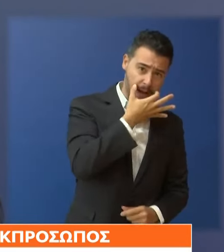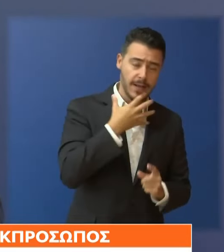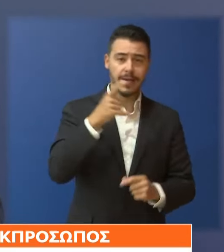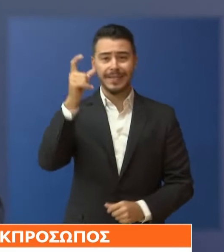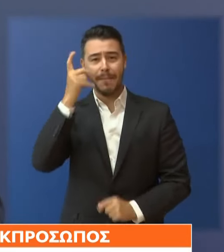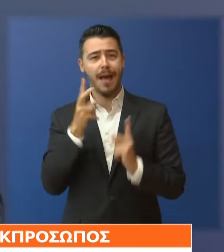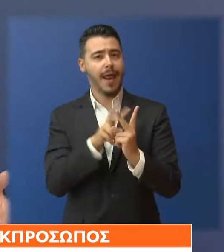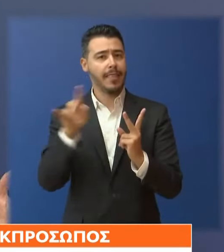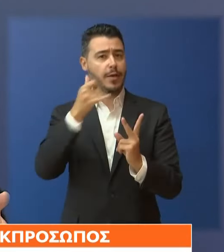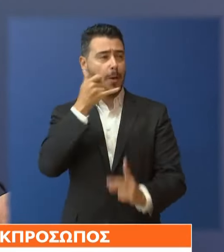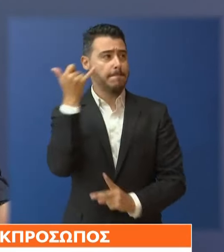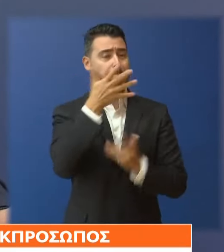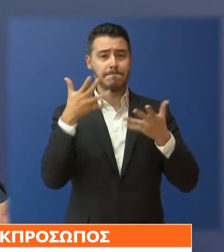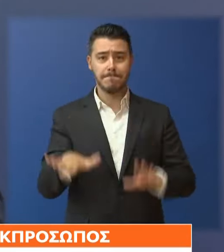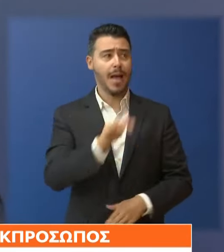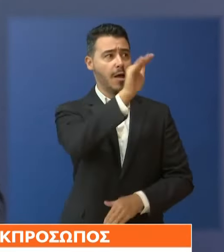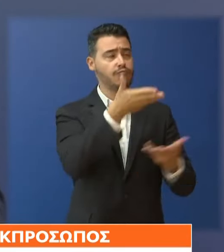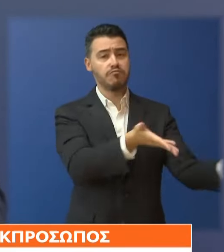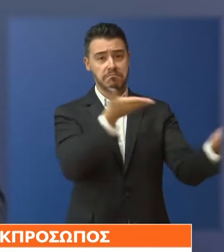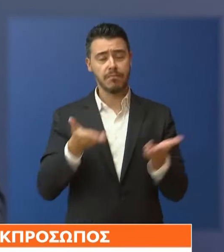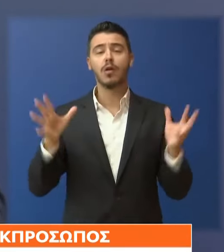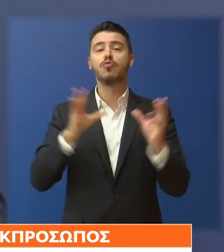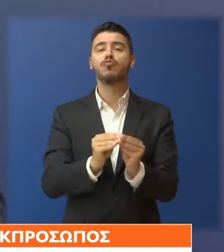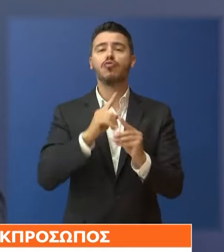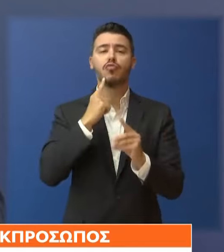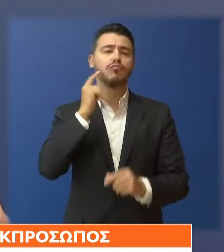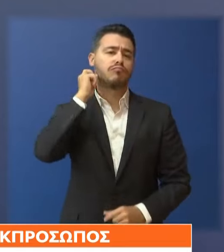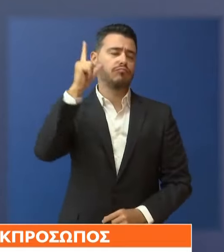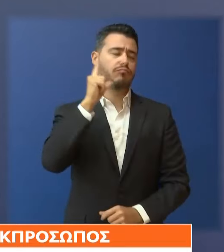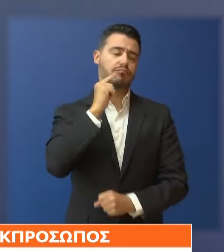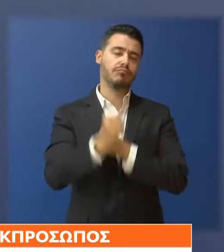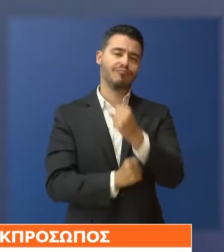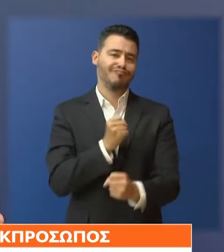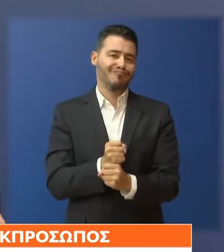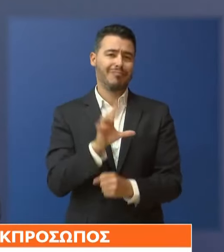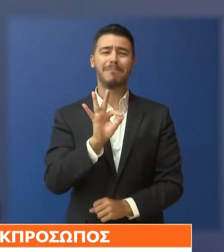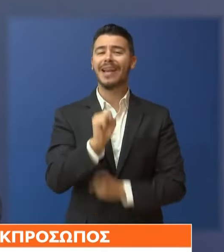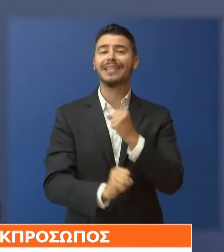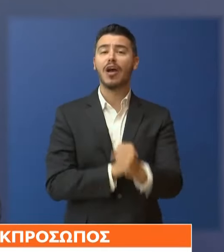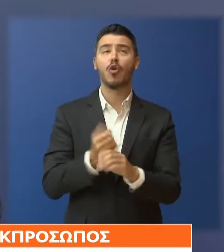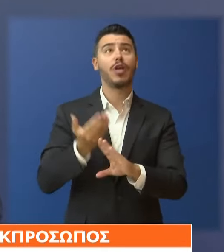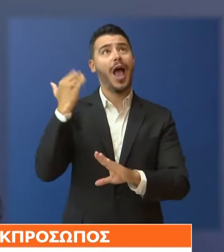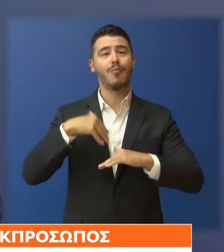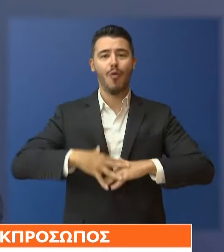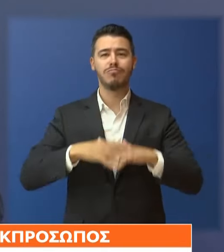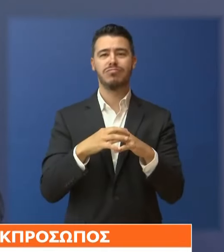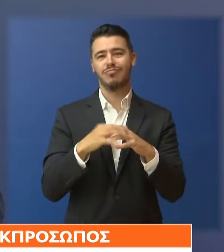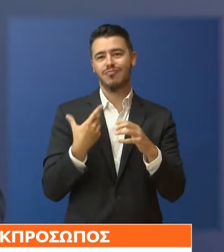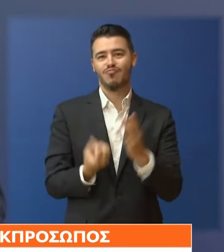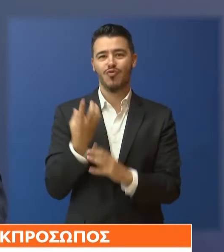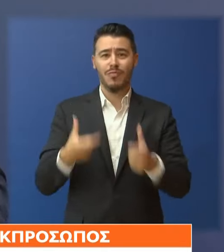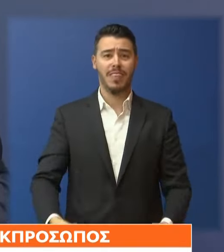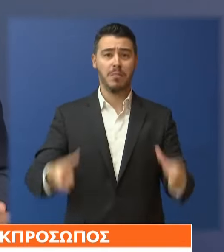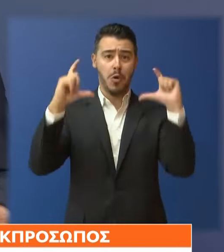αντώνη σαμαρά για να τους προσκαλέσει στην επετειακή εκδήλωση για τα 50 χρόνια από την ίδρυση της νέας δημοκρατίας δεν θα